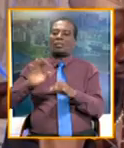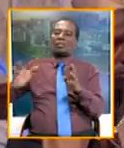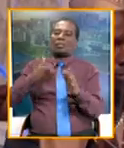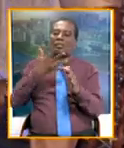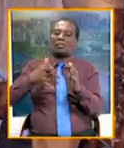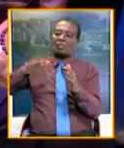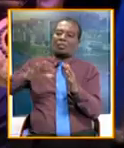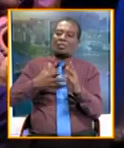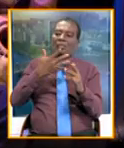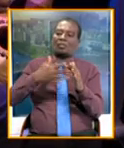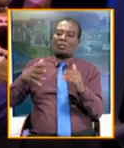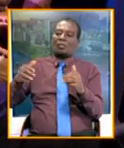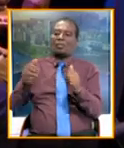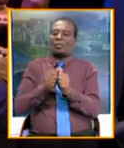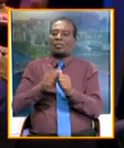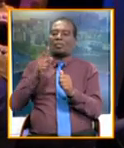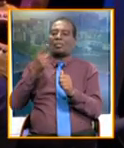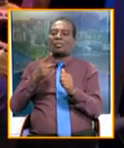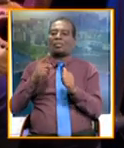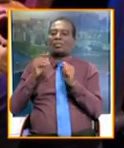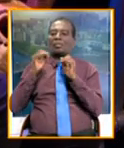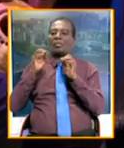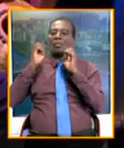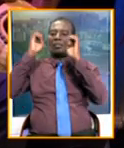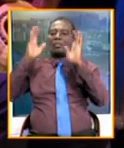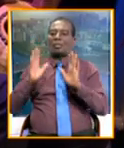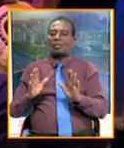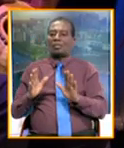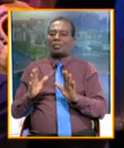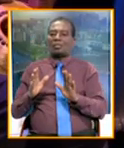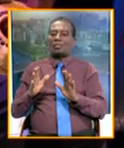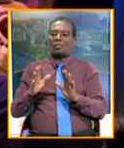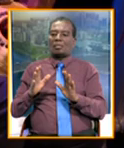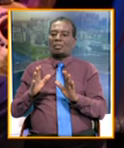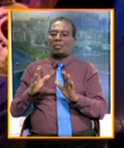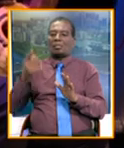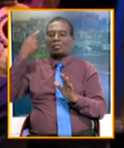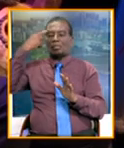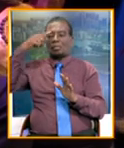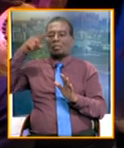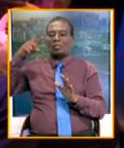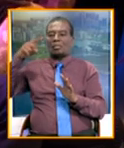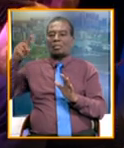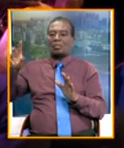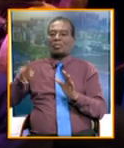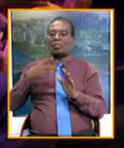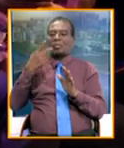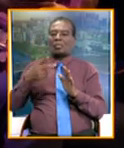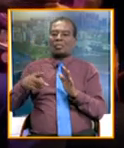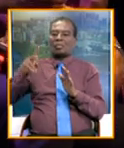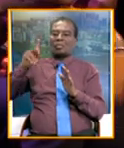sonorités africaines, avec un des maîtres de cet instrument, Toumani Diabaté, pour un récital.